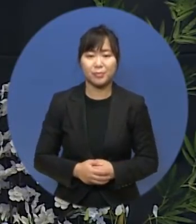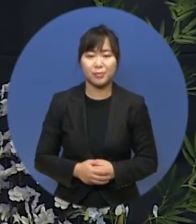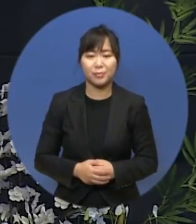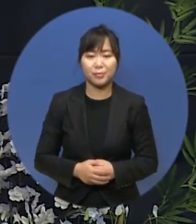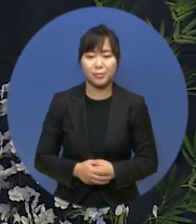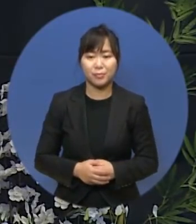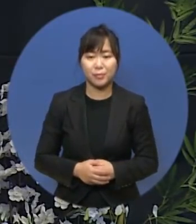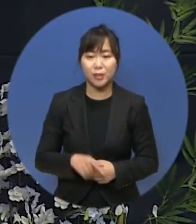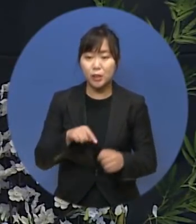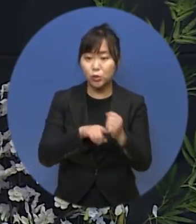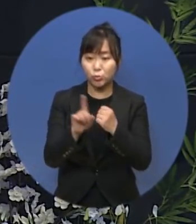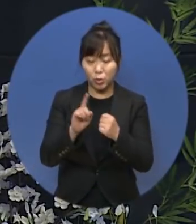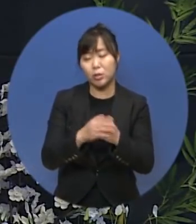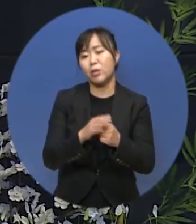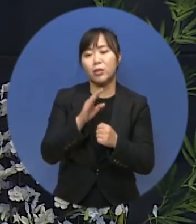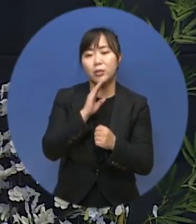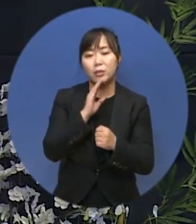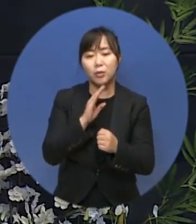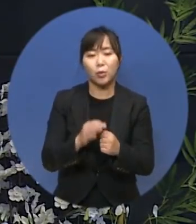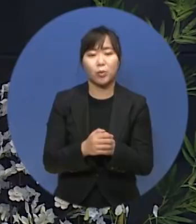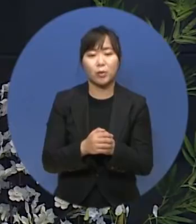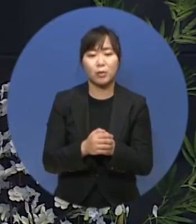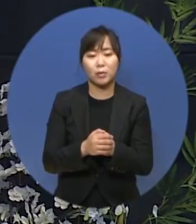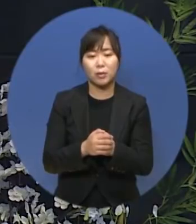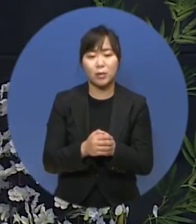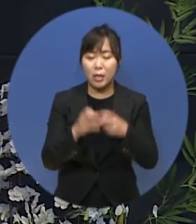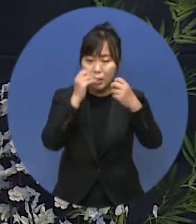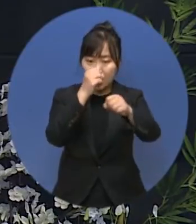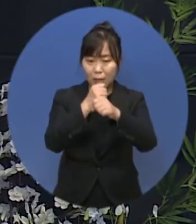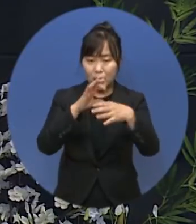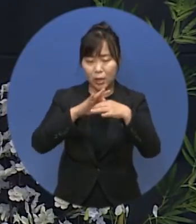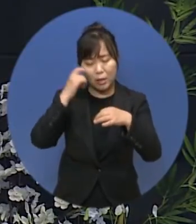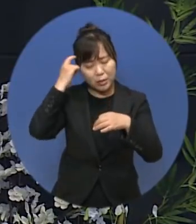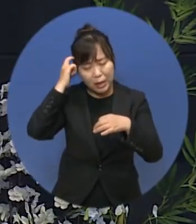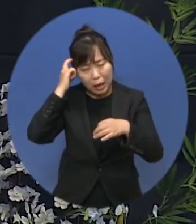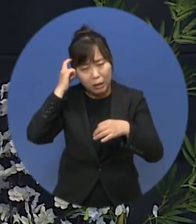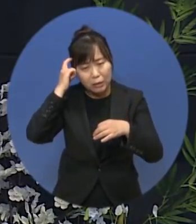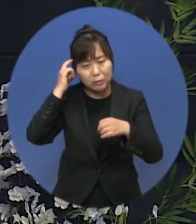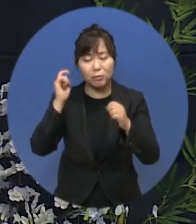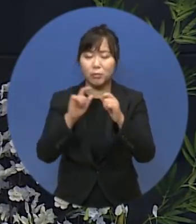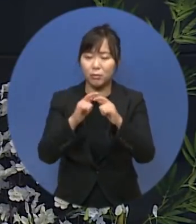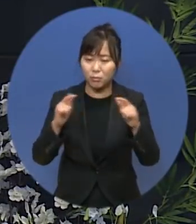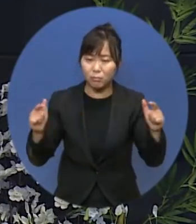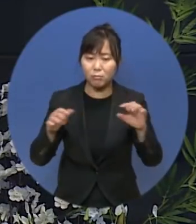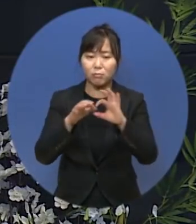됩니다. 그 이유는 실질적인 창작에 대한 영감이라든지 이러한